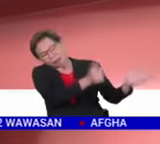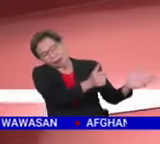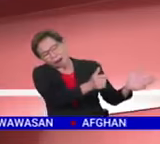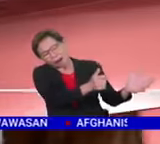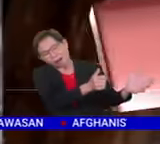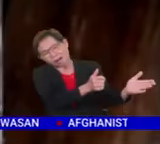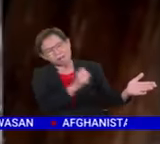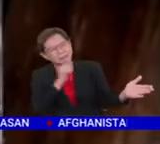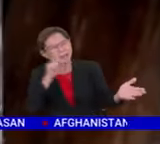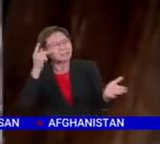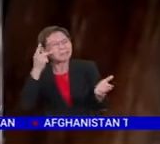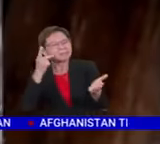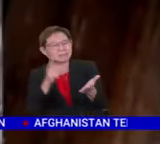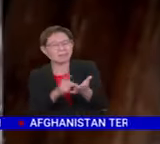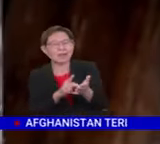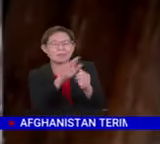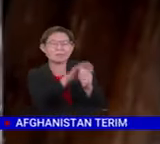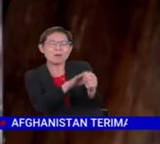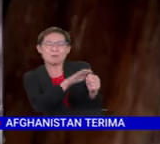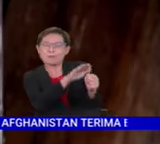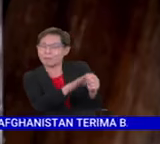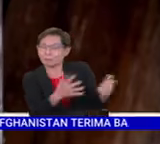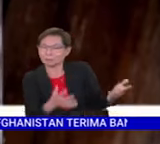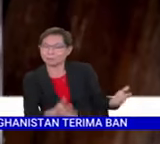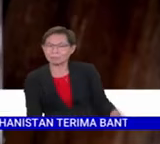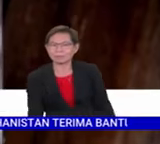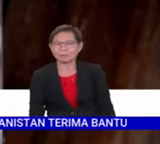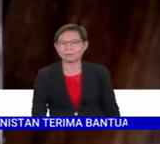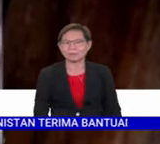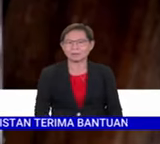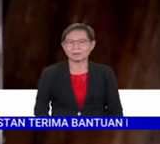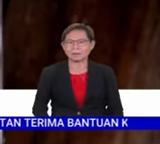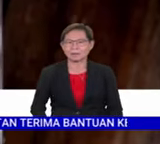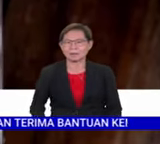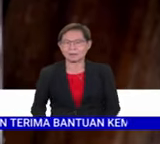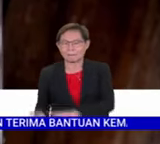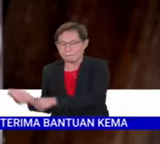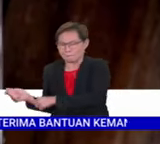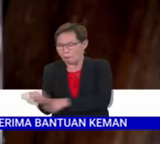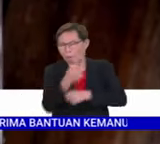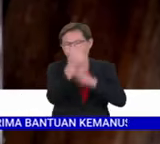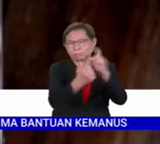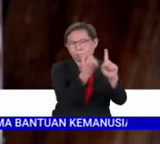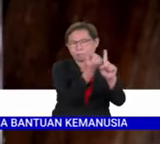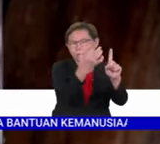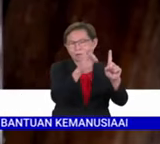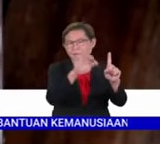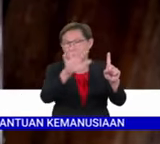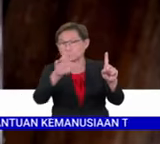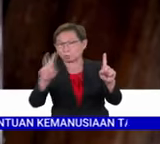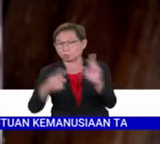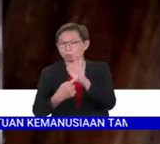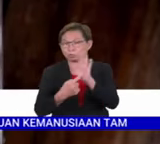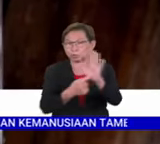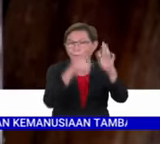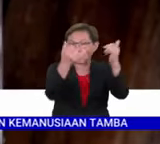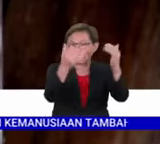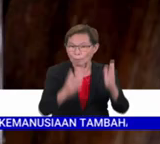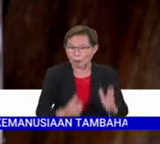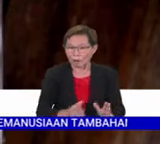individu yang tidak dikenali membelainya. Sekeping kad baseball tahun 1952 yang memaparkan